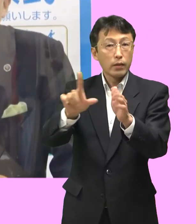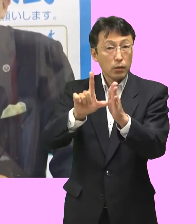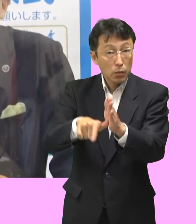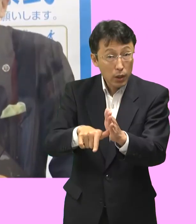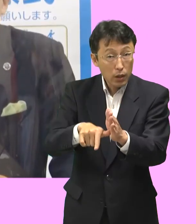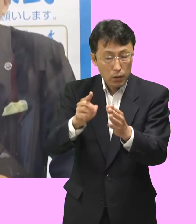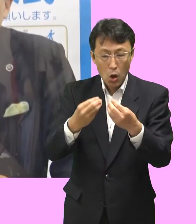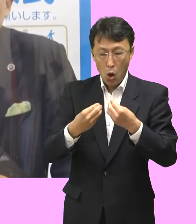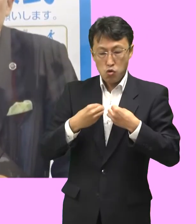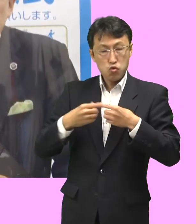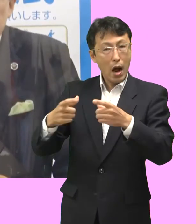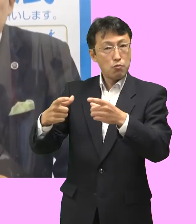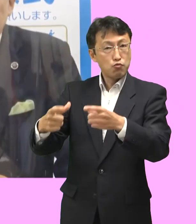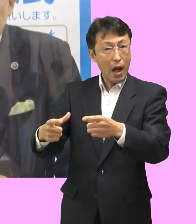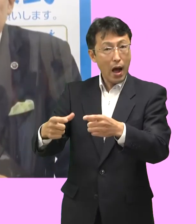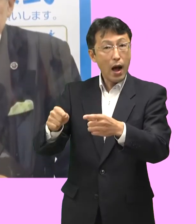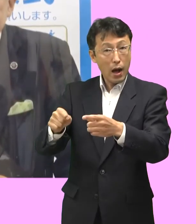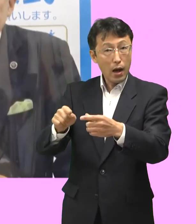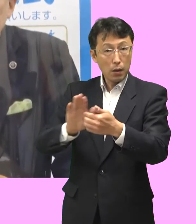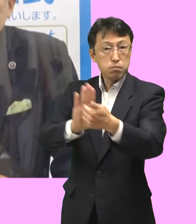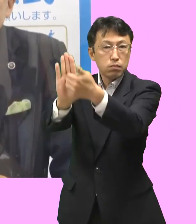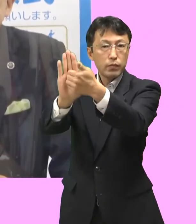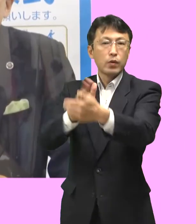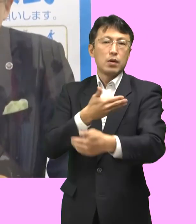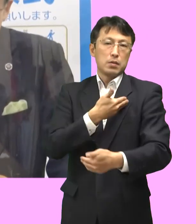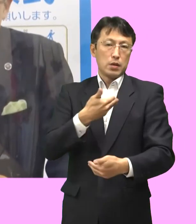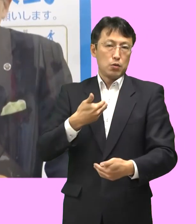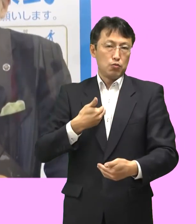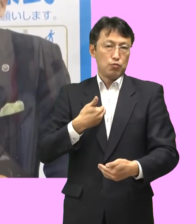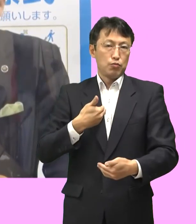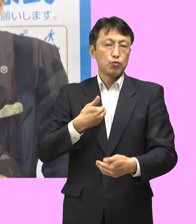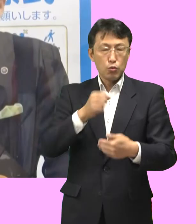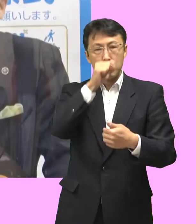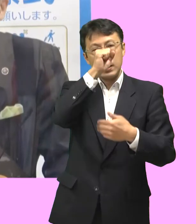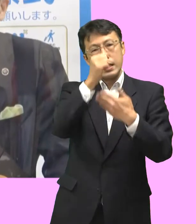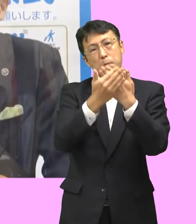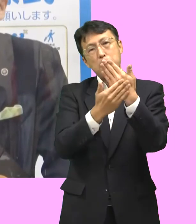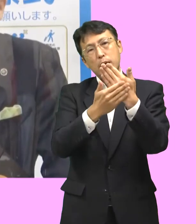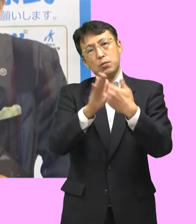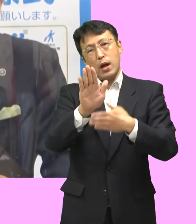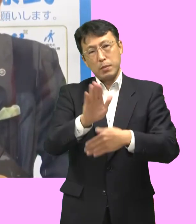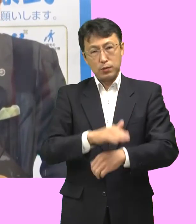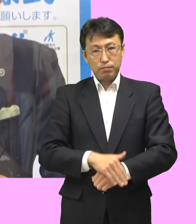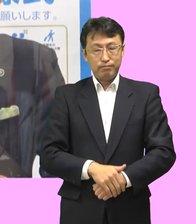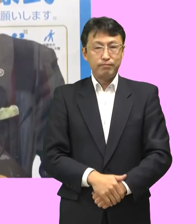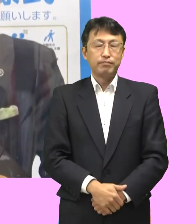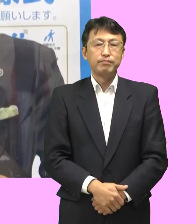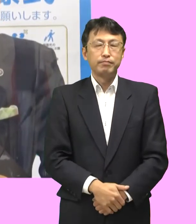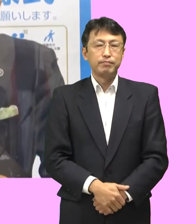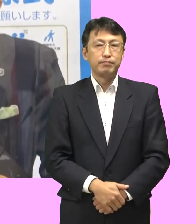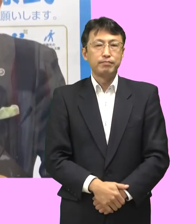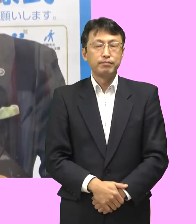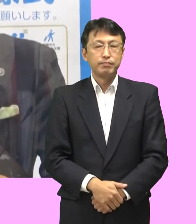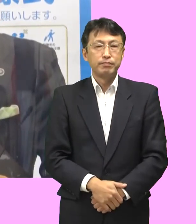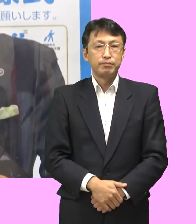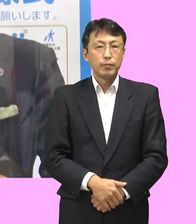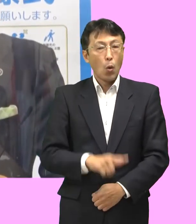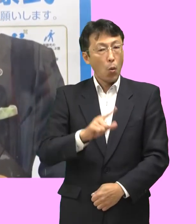未然に防止できるというメリットがあると思います。 よろしいですか。はい、どうか質問